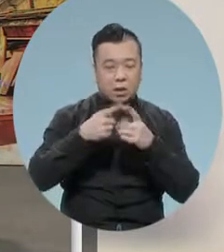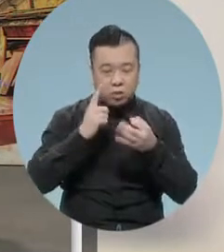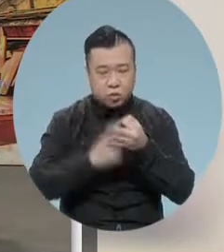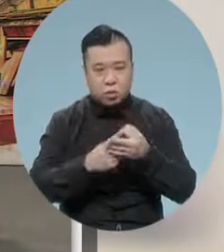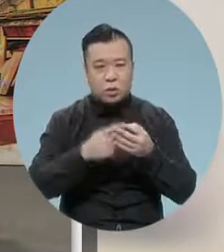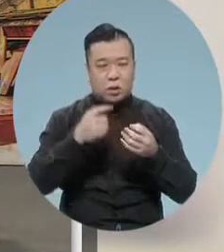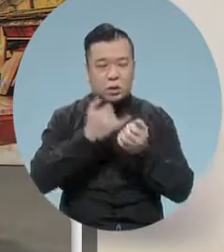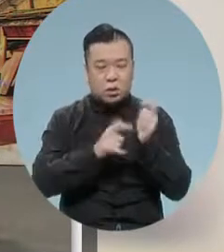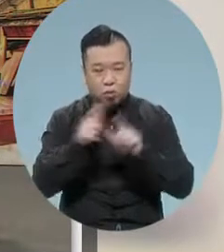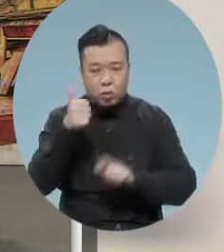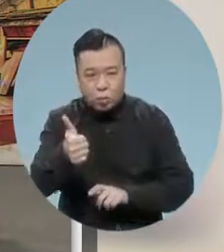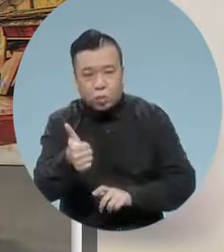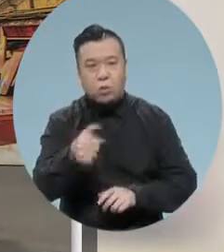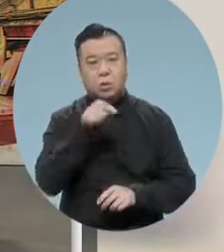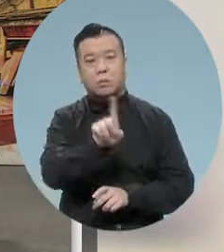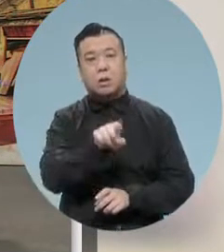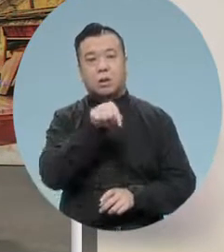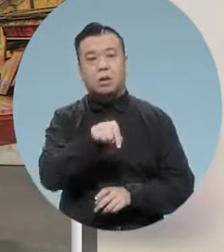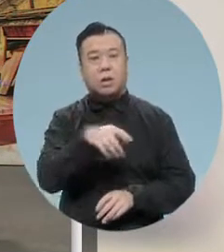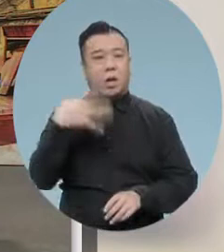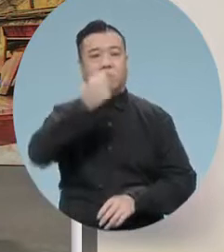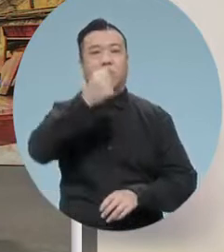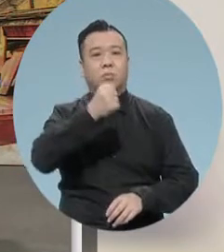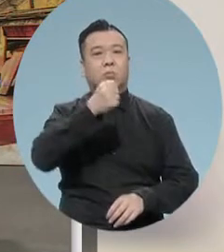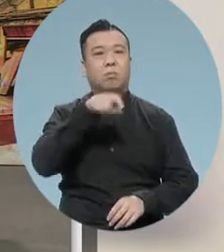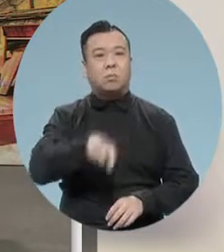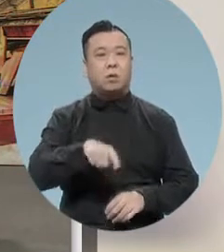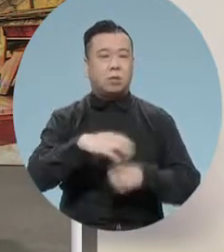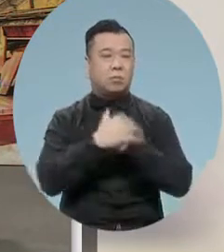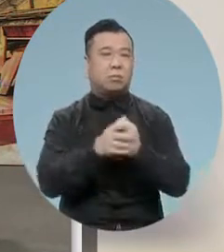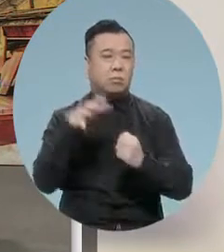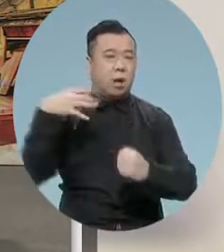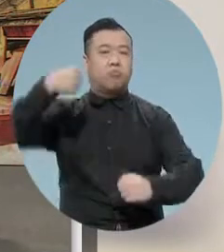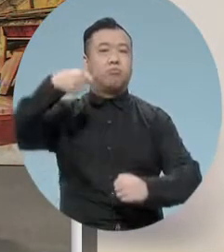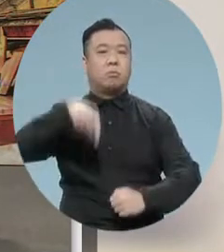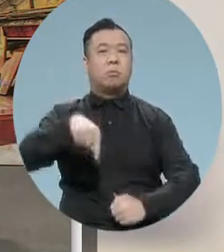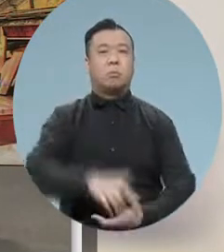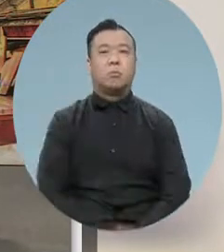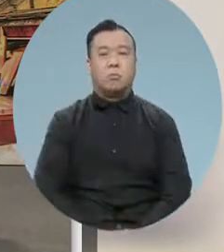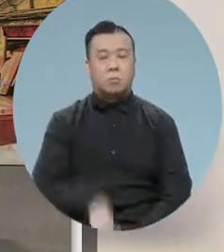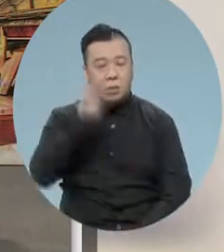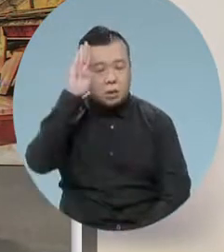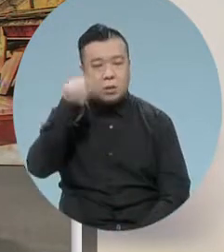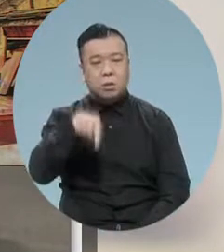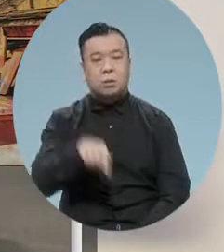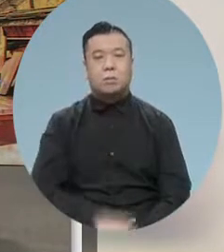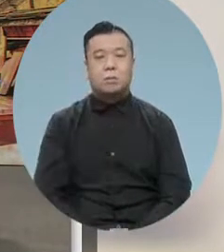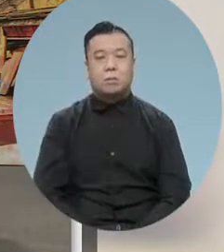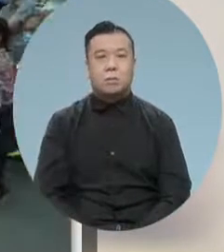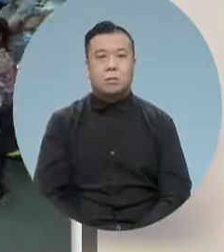生活，他就會主宰我們這個藍地球 Blue Planet 的未來。多